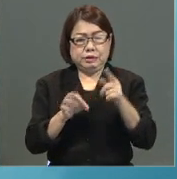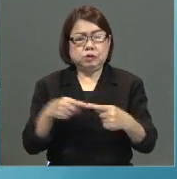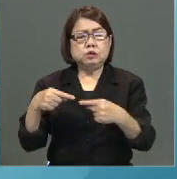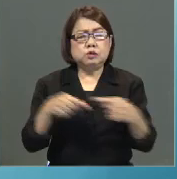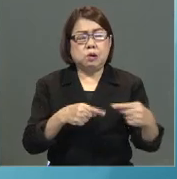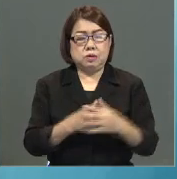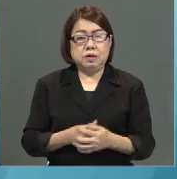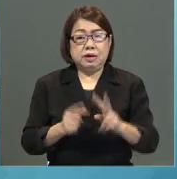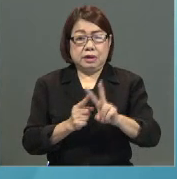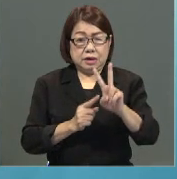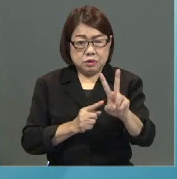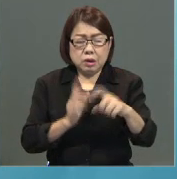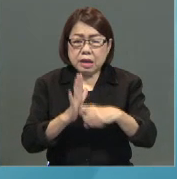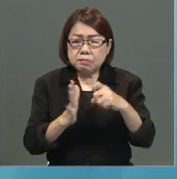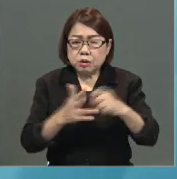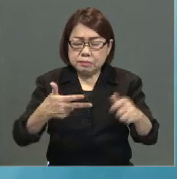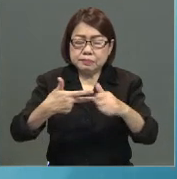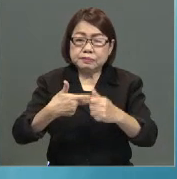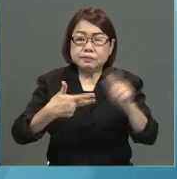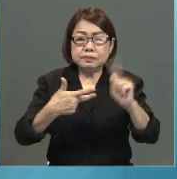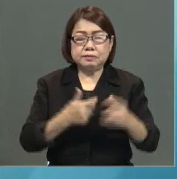ฉุกเฉินนี้มาทำให้เกิดเอกภาพข้อที่ 2ครับเป็นการเตรียมรองรับในระยะต่อไป